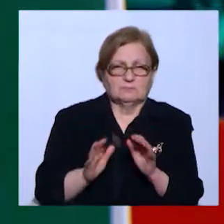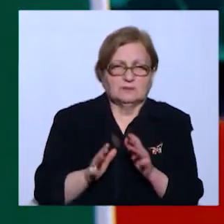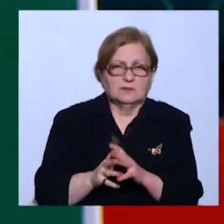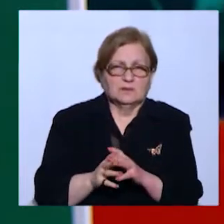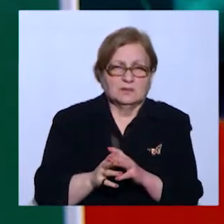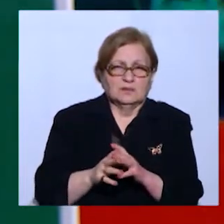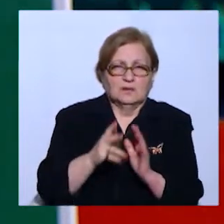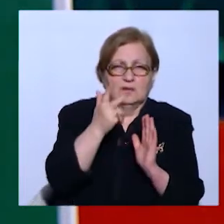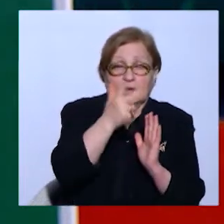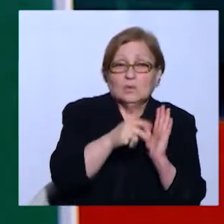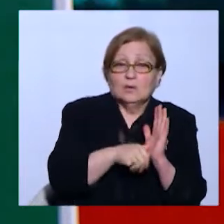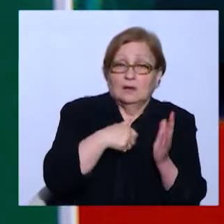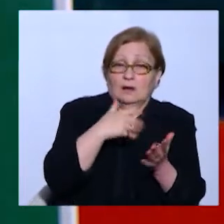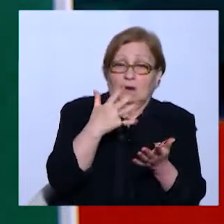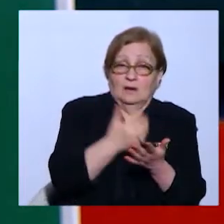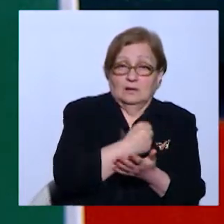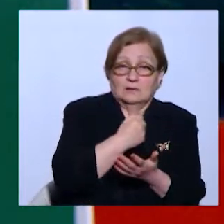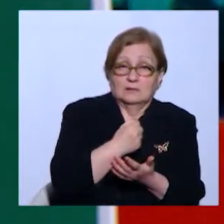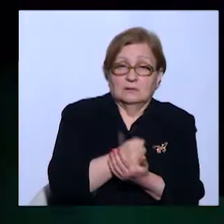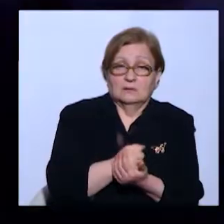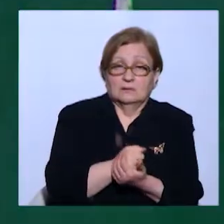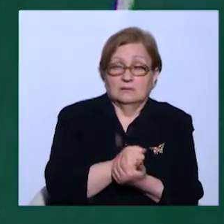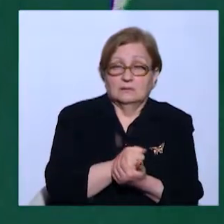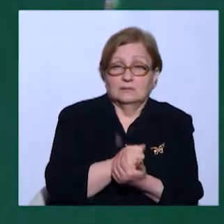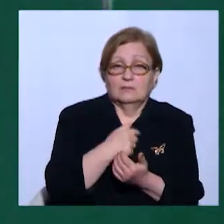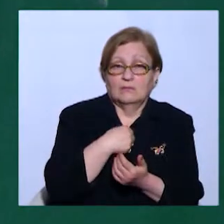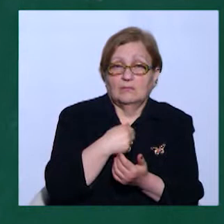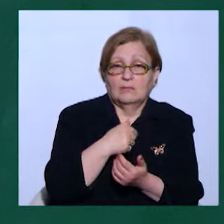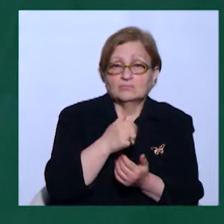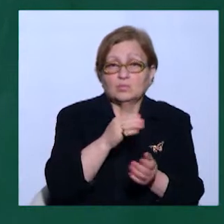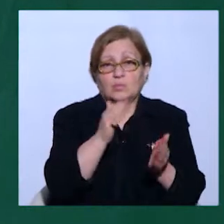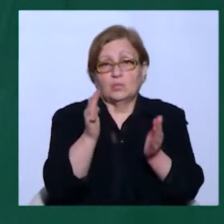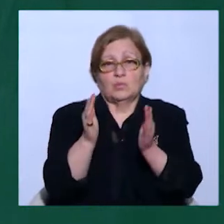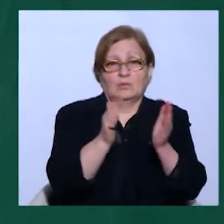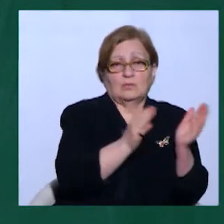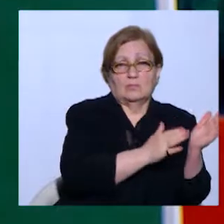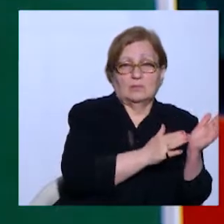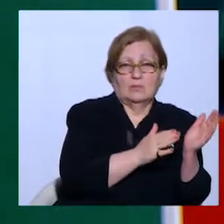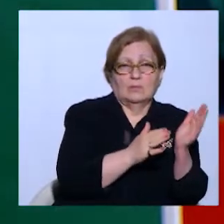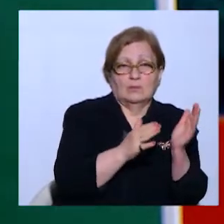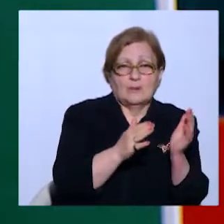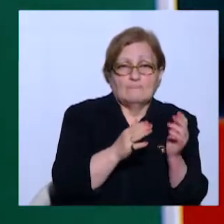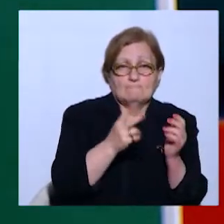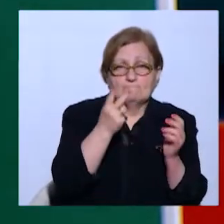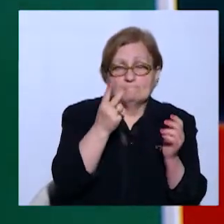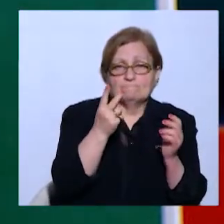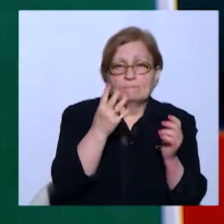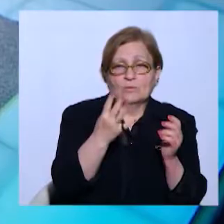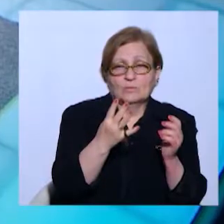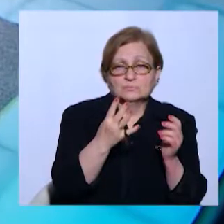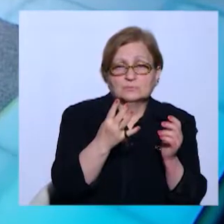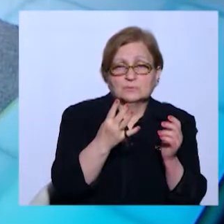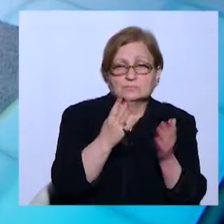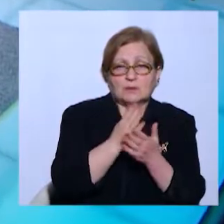მაშ 36 ვნახე, მაგრამ თუ წამოვალ მე უფრო ქვემოთ, მე ვნახავ რომ 24-იც არის